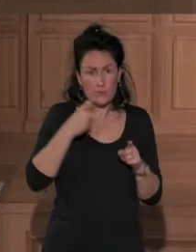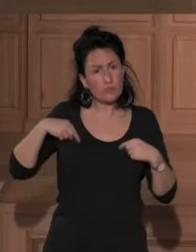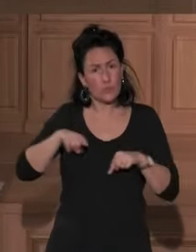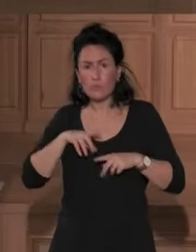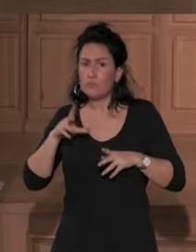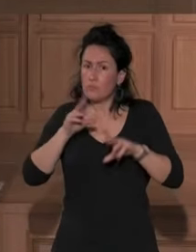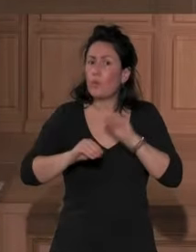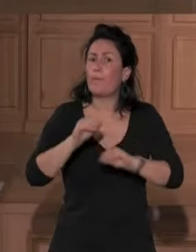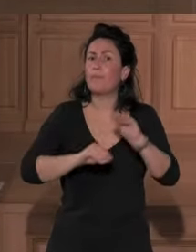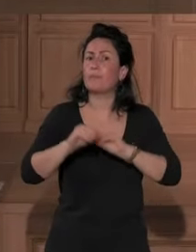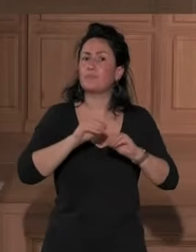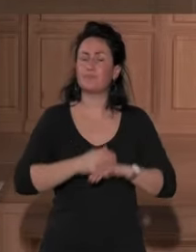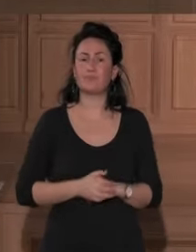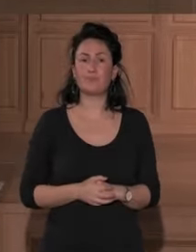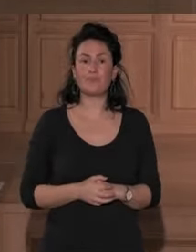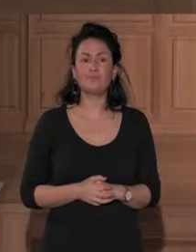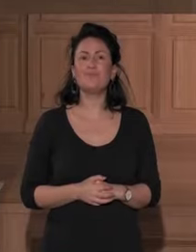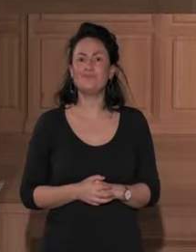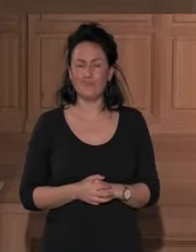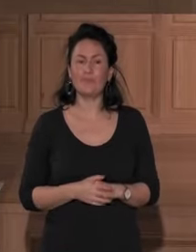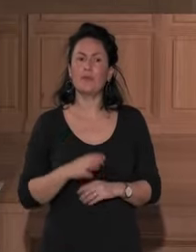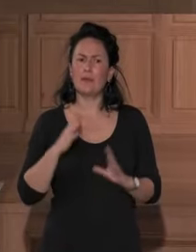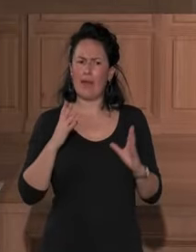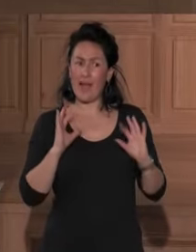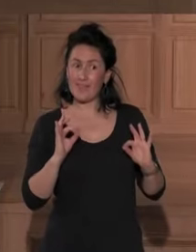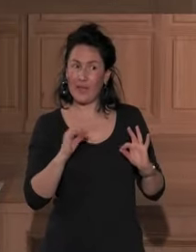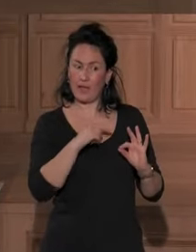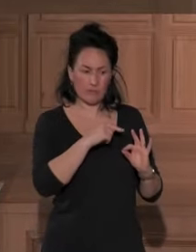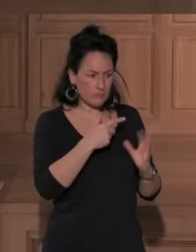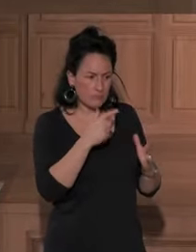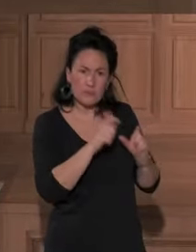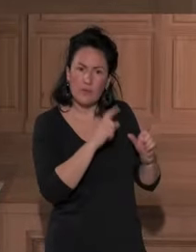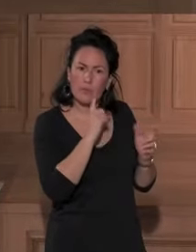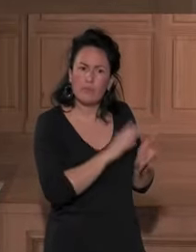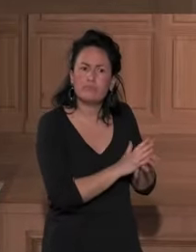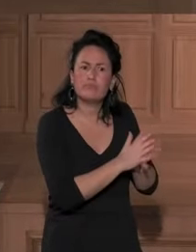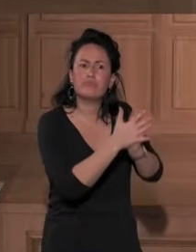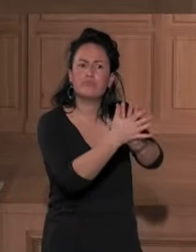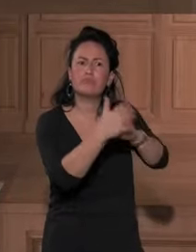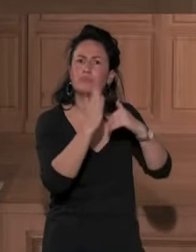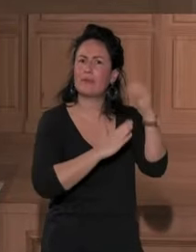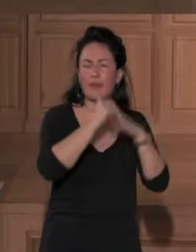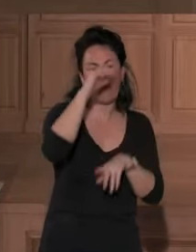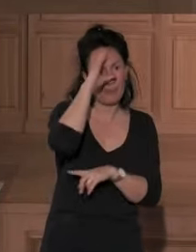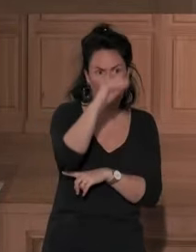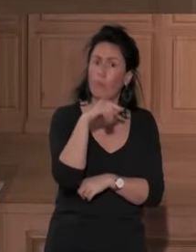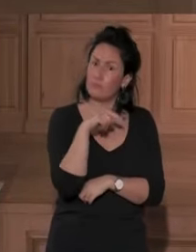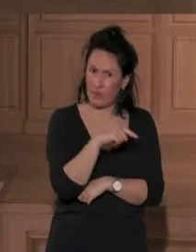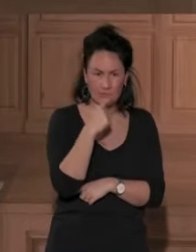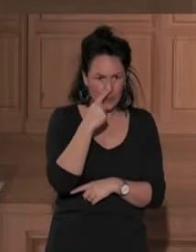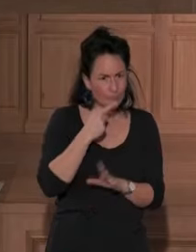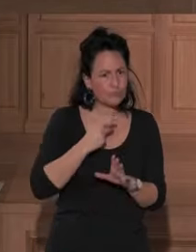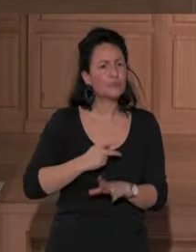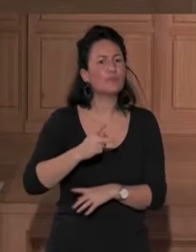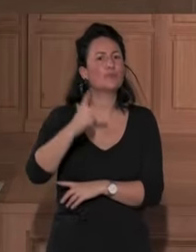de professionnalisation, ça commence à bien marcher. Et là, on a aussi cette branche-là. Quand vous avez l'habitat